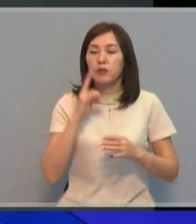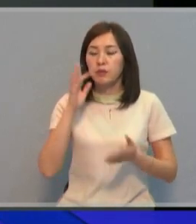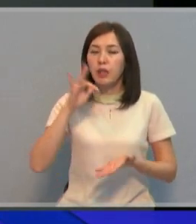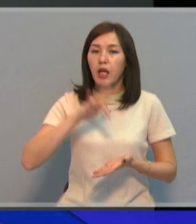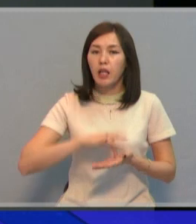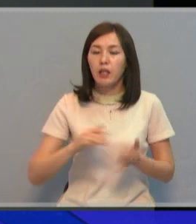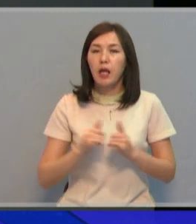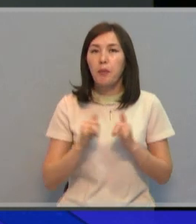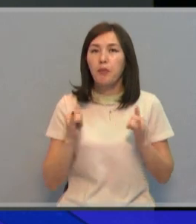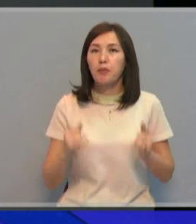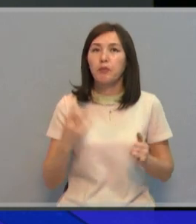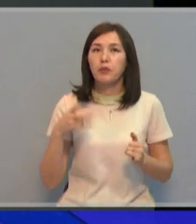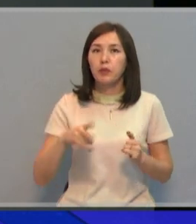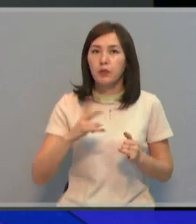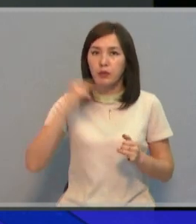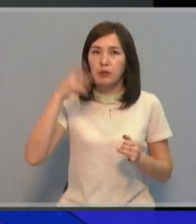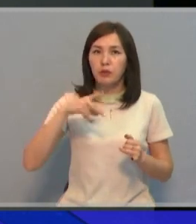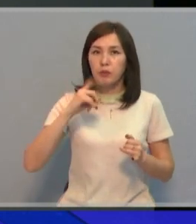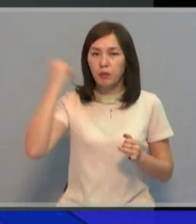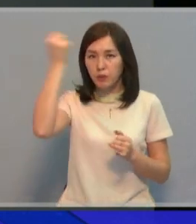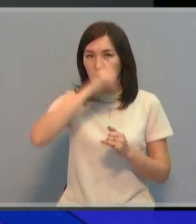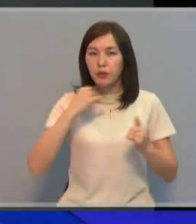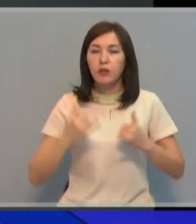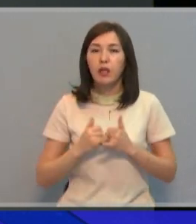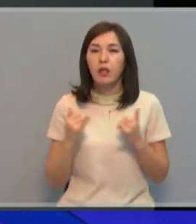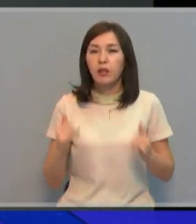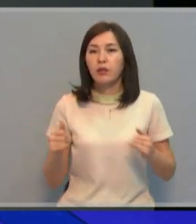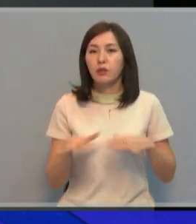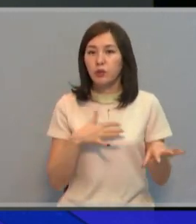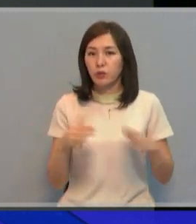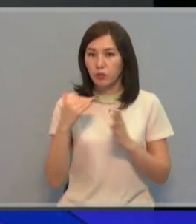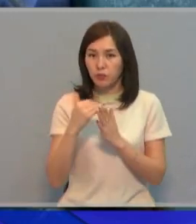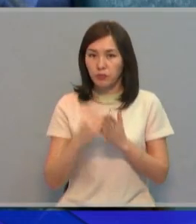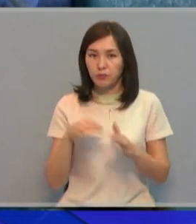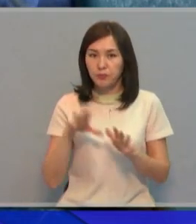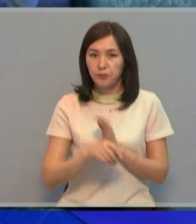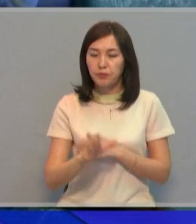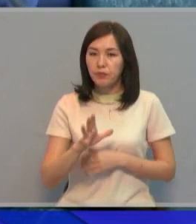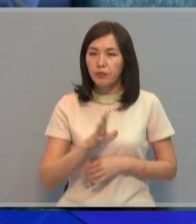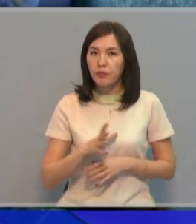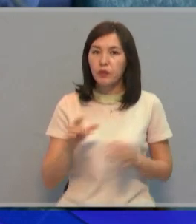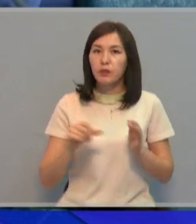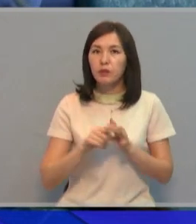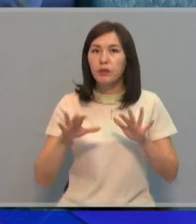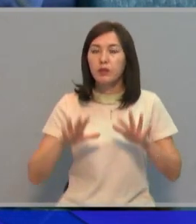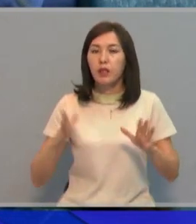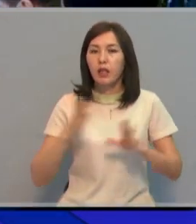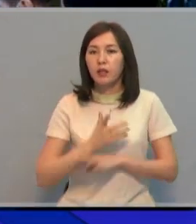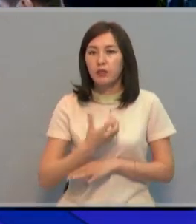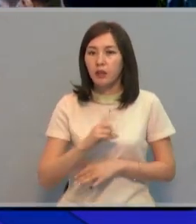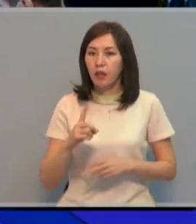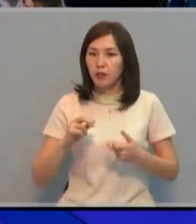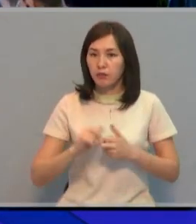Шымкент қаласын дамытудың 2020-2023 жылдарға арналған іс-шара жоспарына енгізілді. Электр жарығы, табиғи